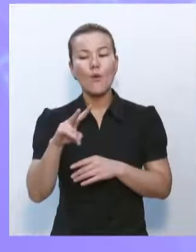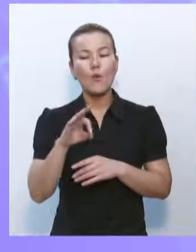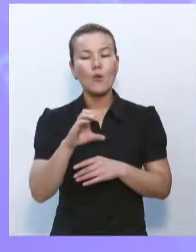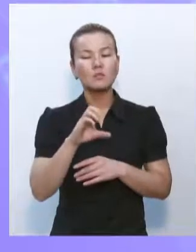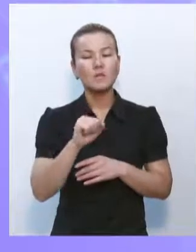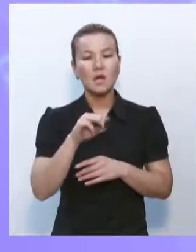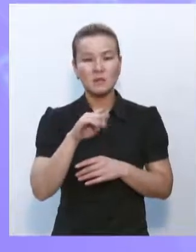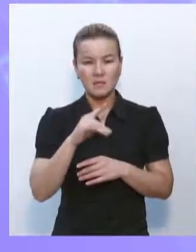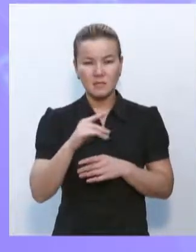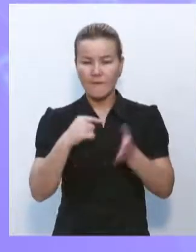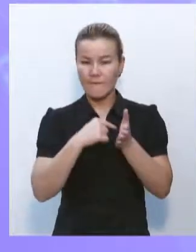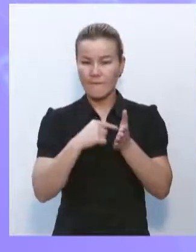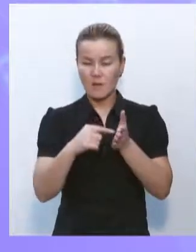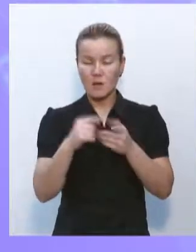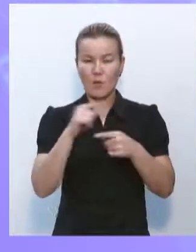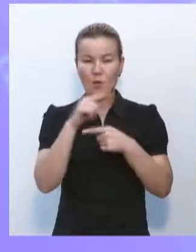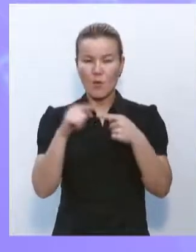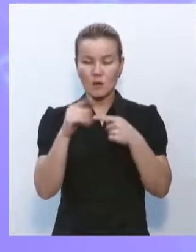Полосатый. Выделим